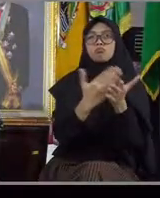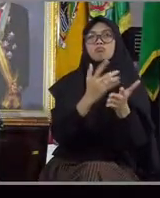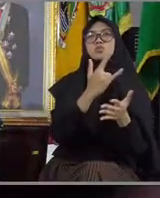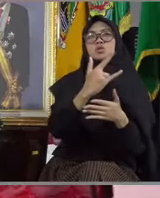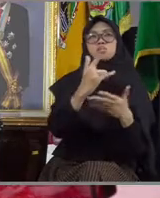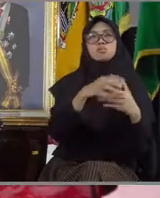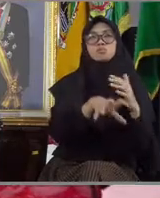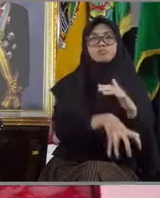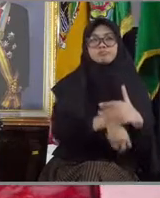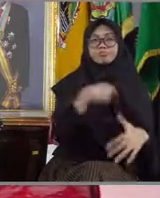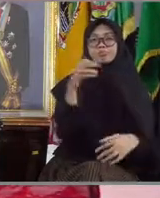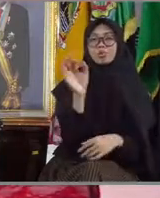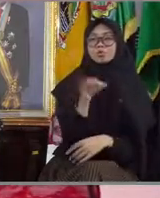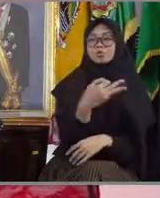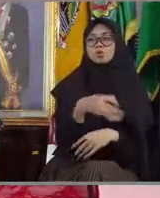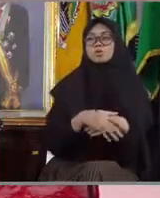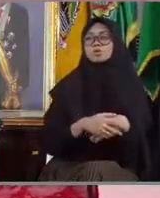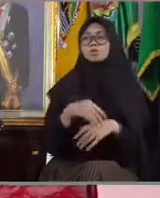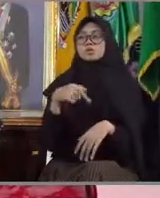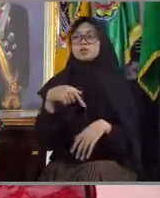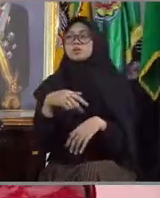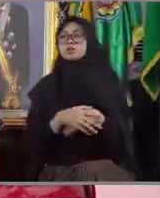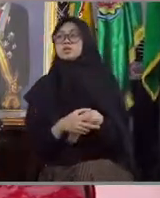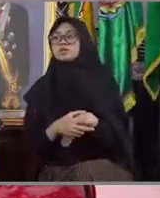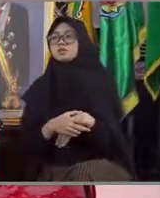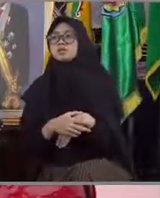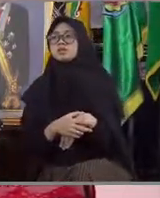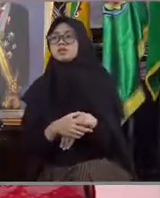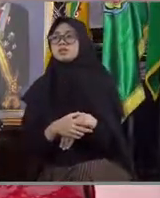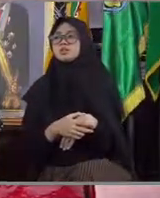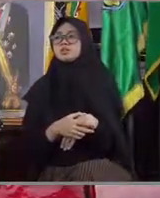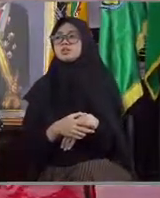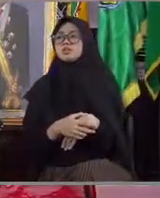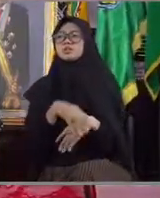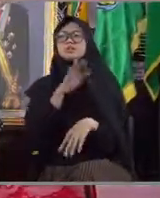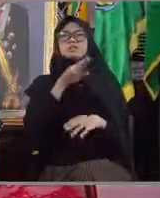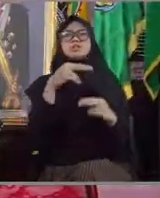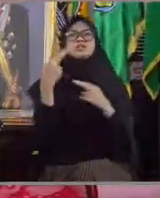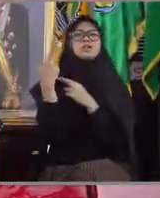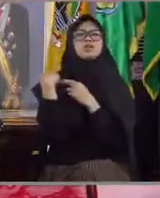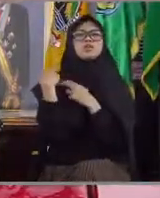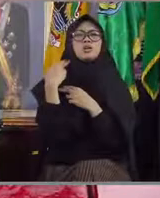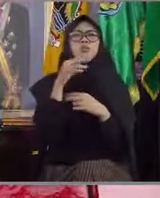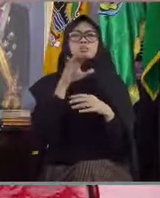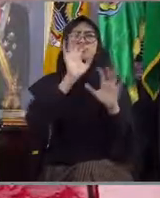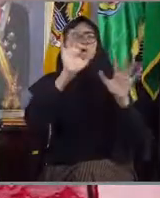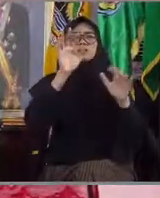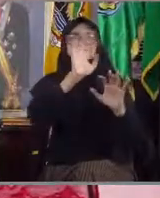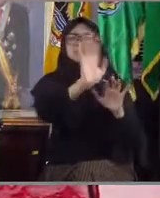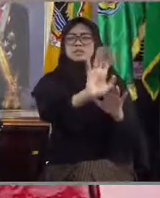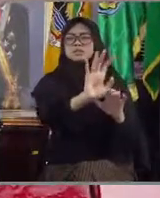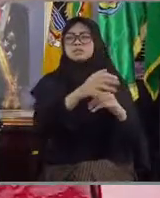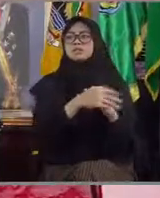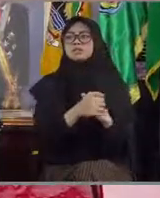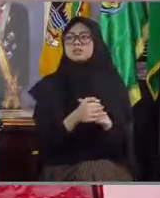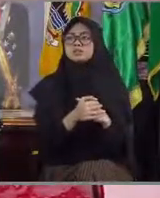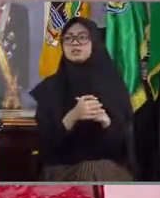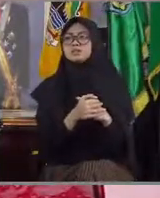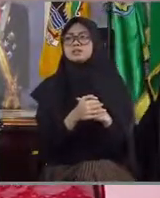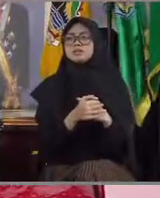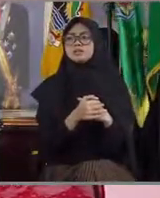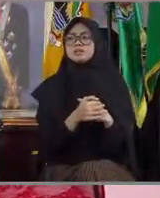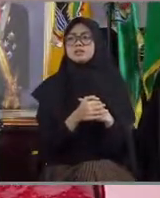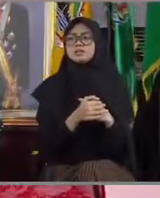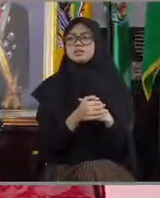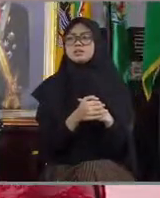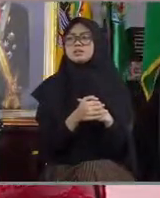Saya. Iki ben nanti jenengan mesake mikirin kok kokeen. Sodetannya ben dipikir ke bupati. Ya, tapi kan belum sampai saat